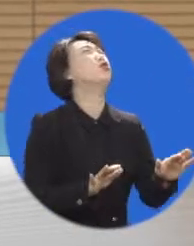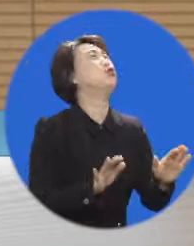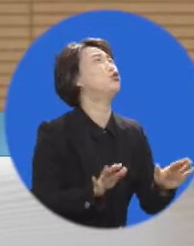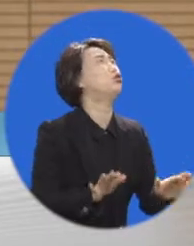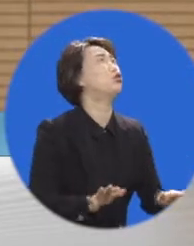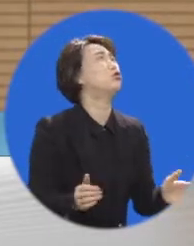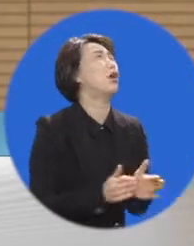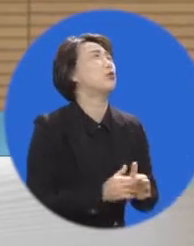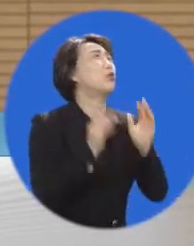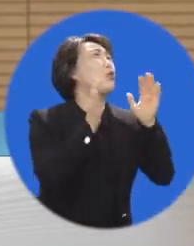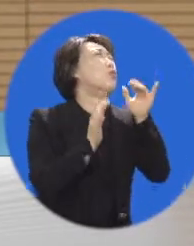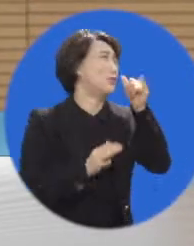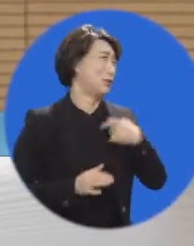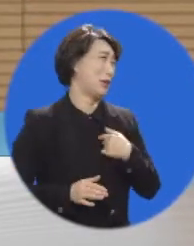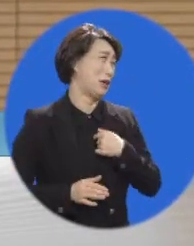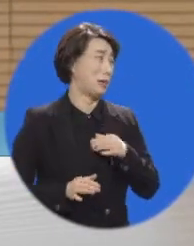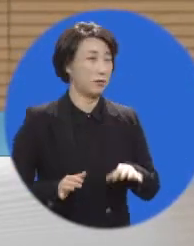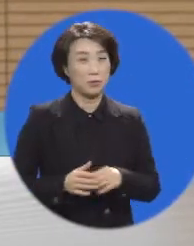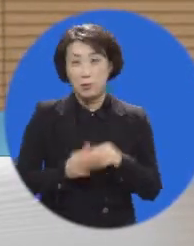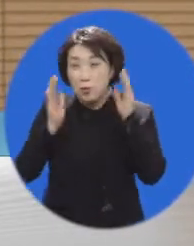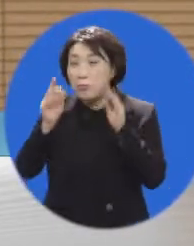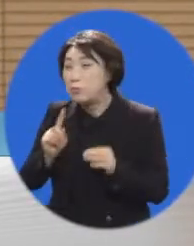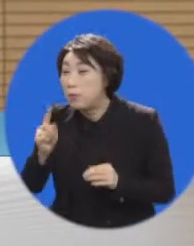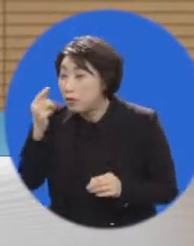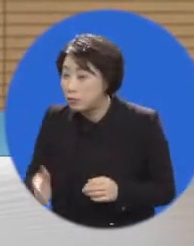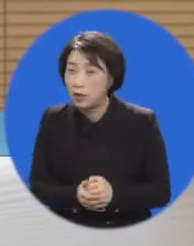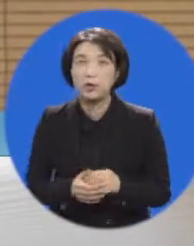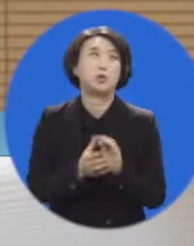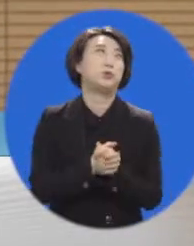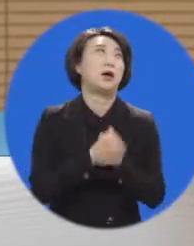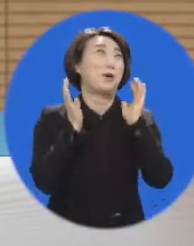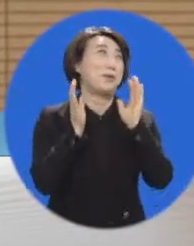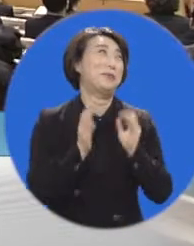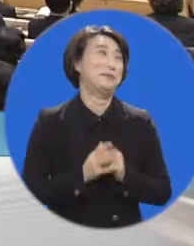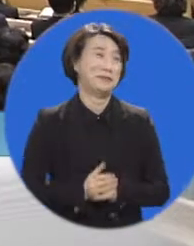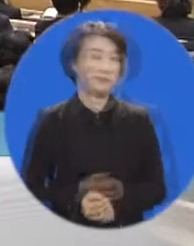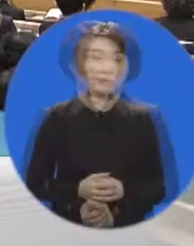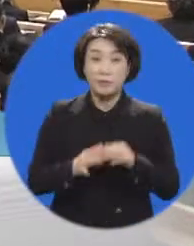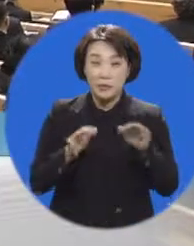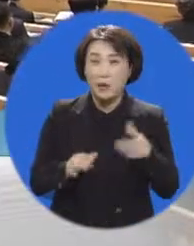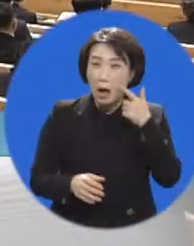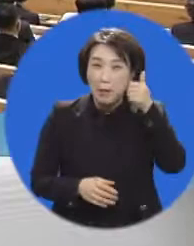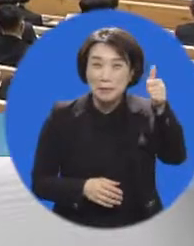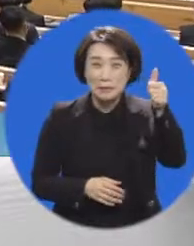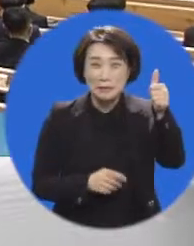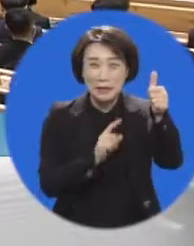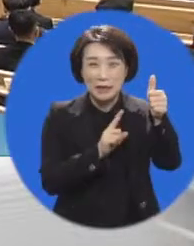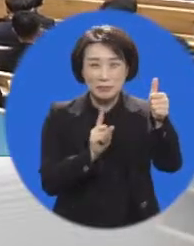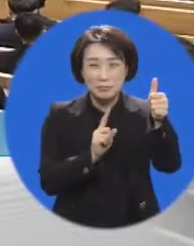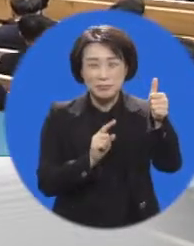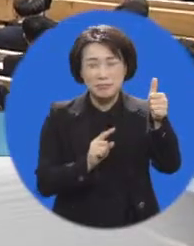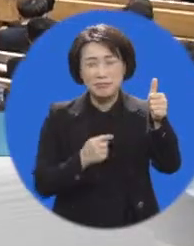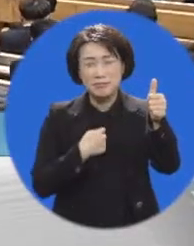했어요. 무슨 공부? 기도하는 공부. 근데 아버지가